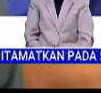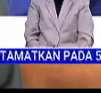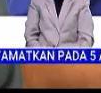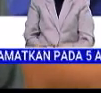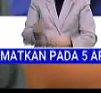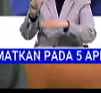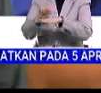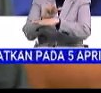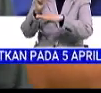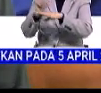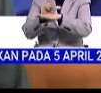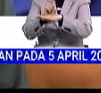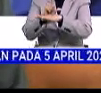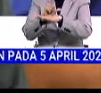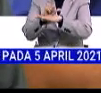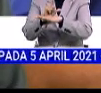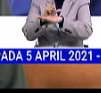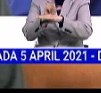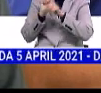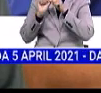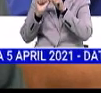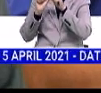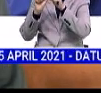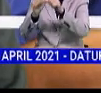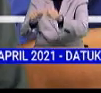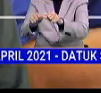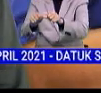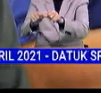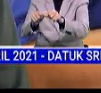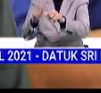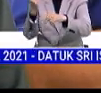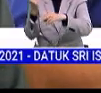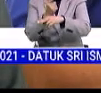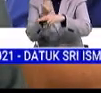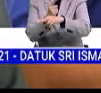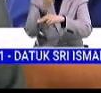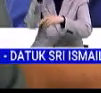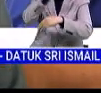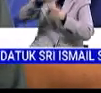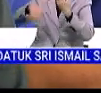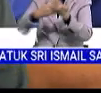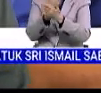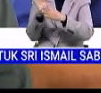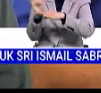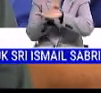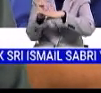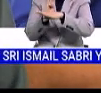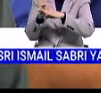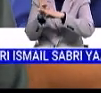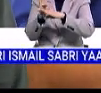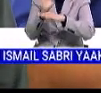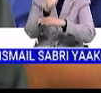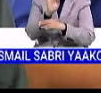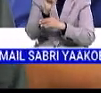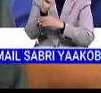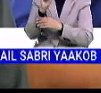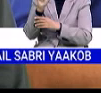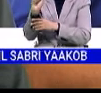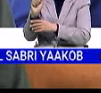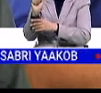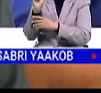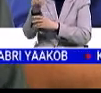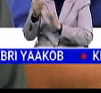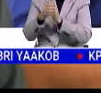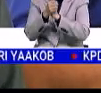Latihan secara berterusan akan diberikan kepada semua usahawan-usahawan pharma supaya mereka